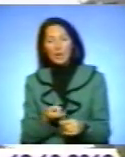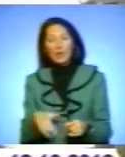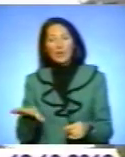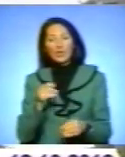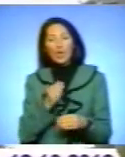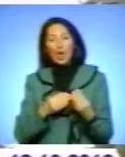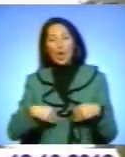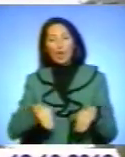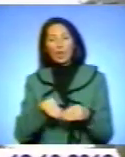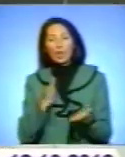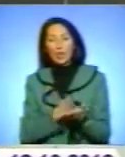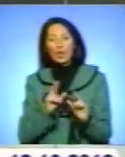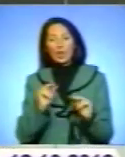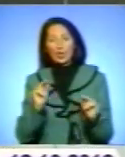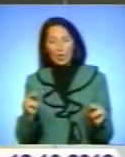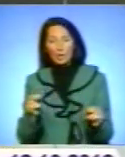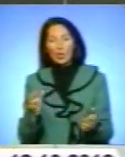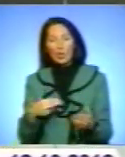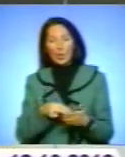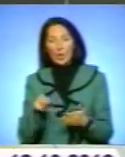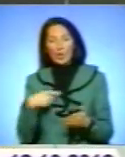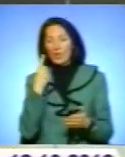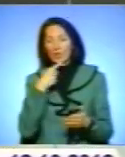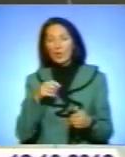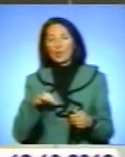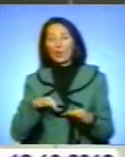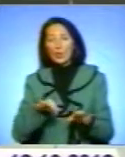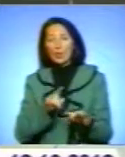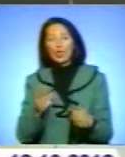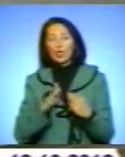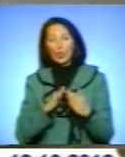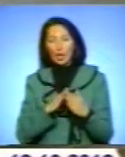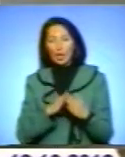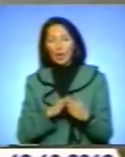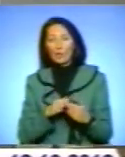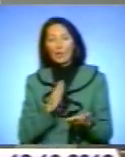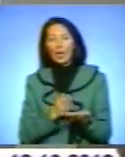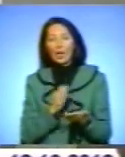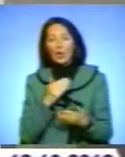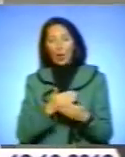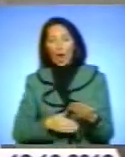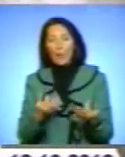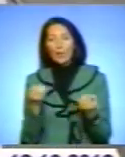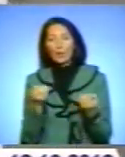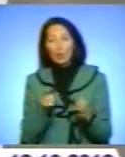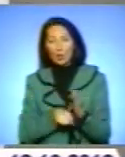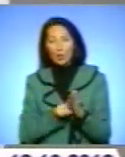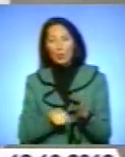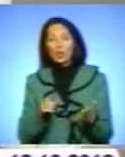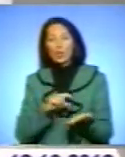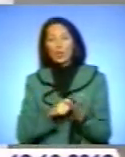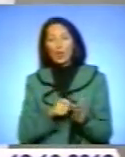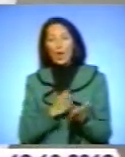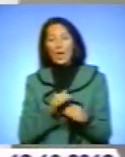власну квартиру чи будинок. Так вже запрацювала програма «Доступне житло». Чимало бажаючих його отримати. Є і банки, готові кредитувати